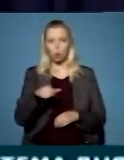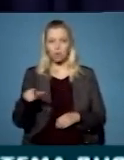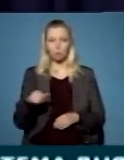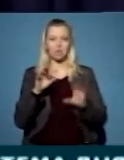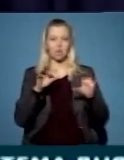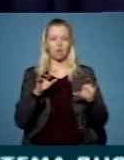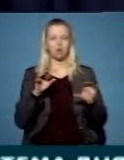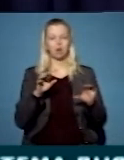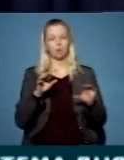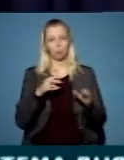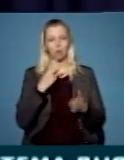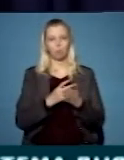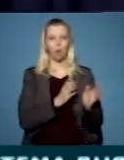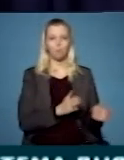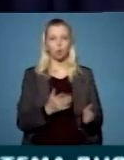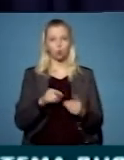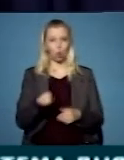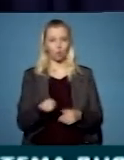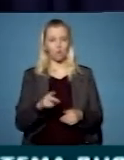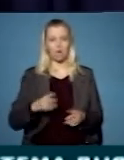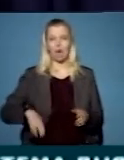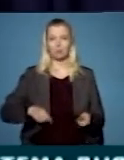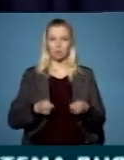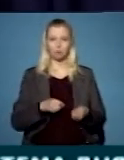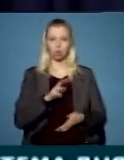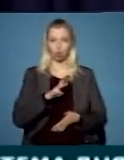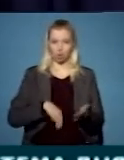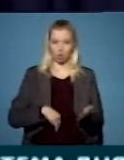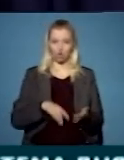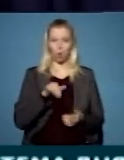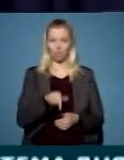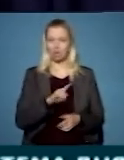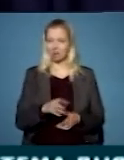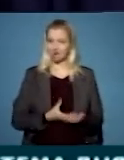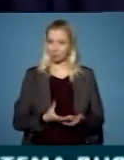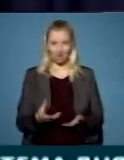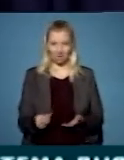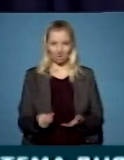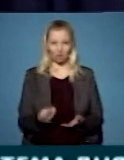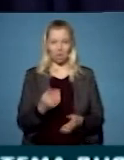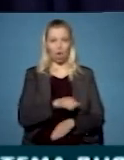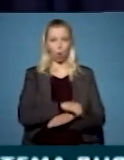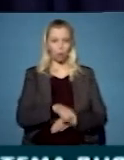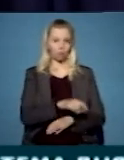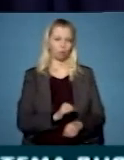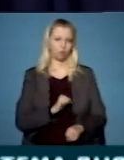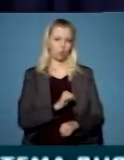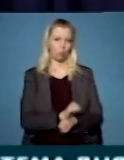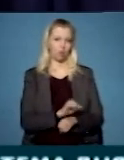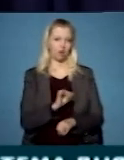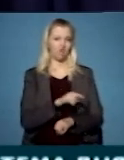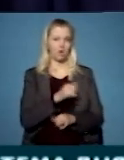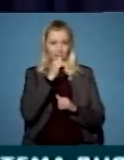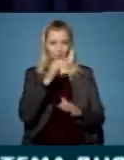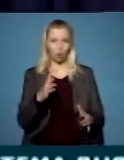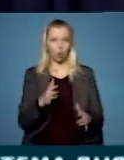законодавець передбачив певний порядок. Якщо на нього накладено адміністративний штраф, і він його не сплатив, на кордоні його зупиняють, і він